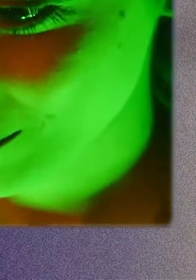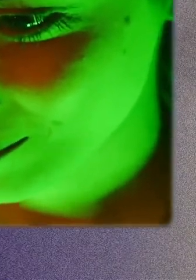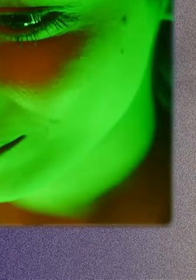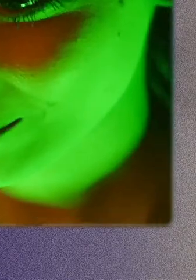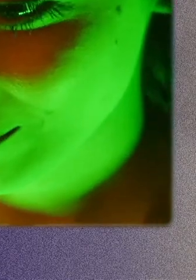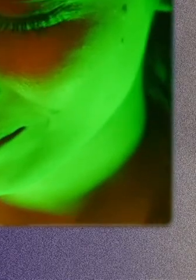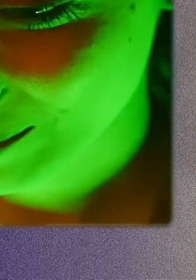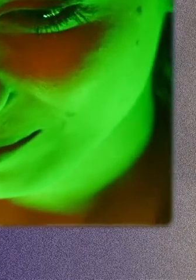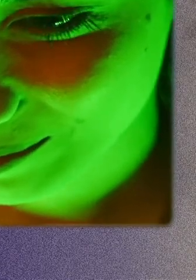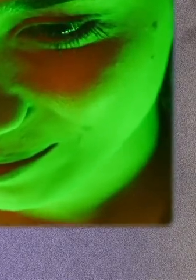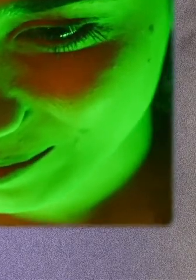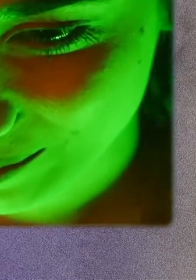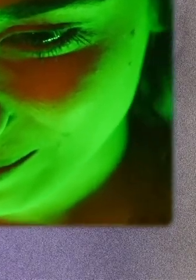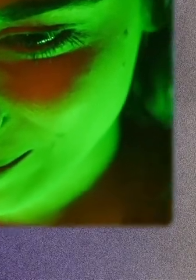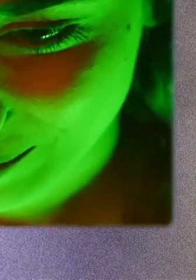people